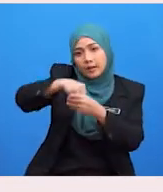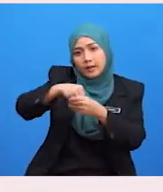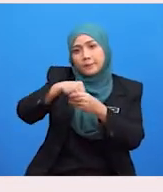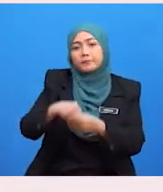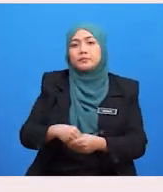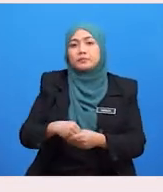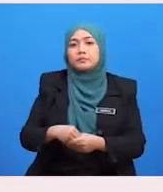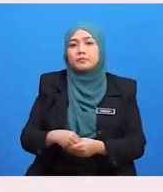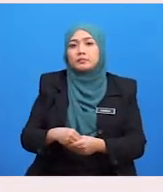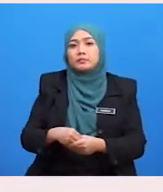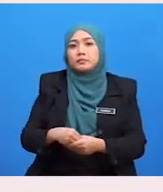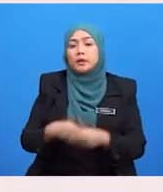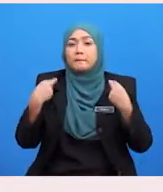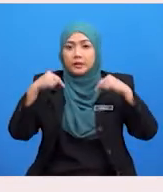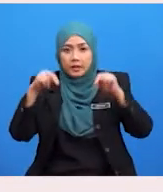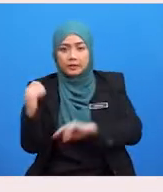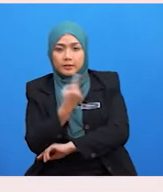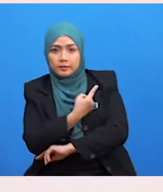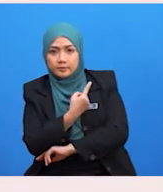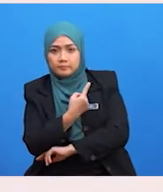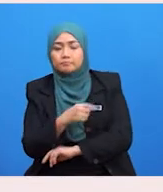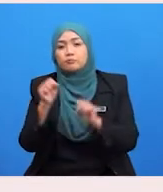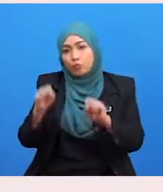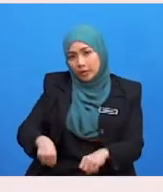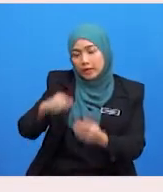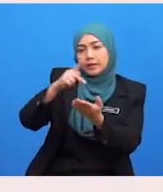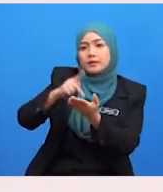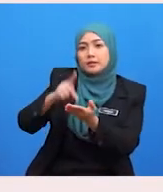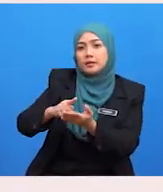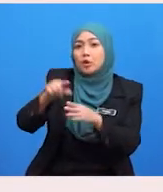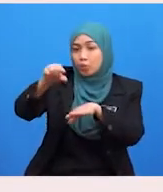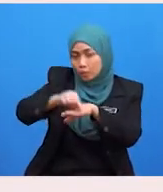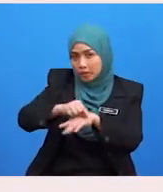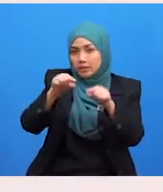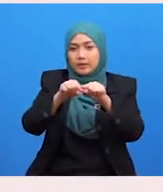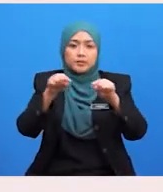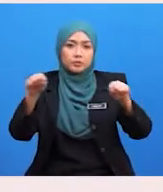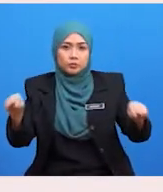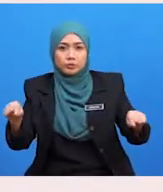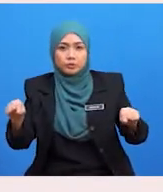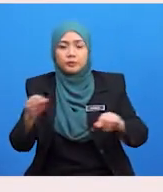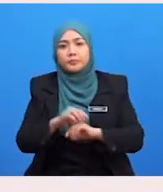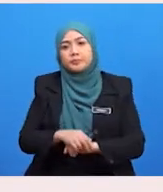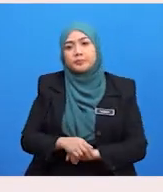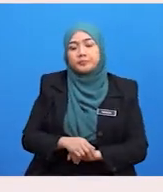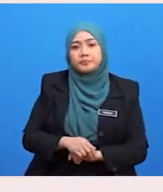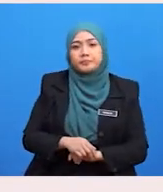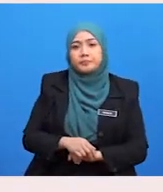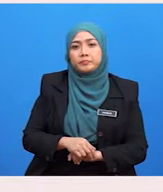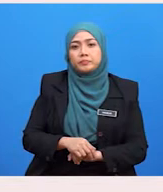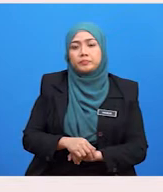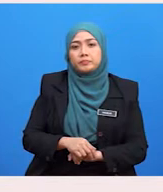kehidupan perniagaan. Murid boleh menghitung susut nilai mengikut kaedah garis lurus baki berkurangan dan penilaian